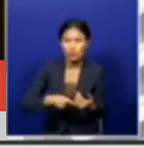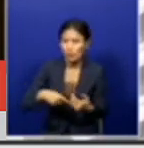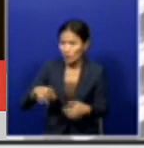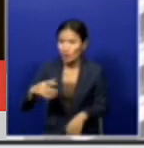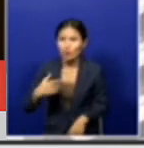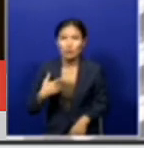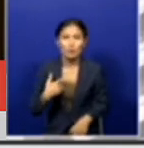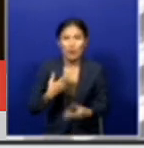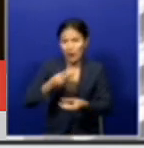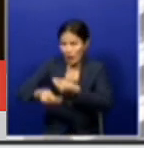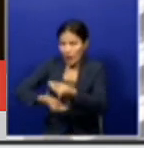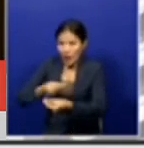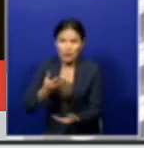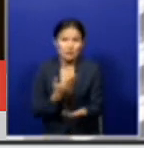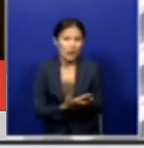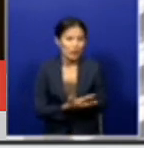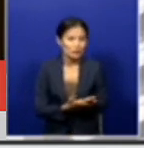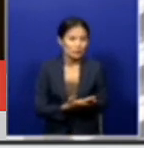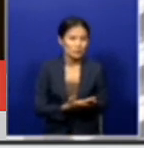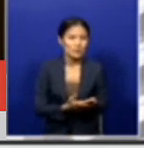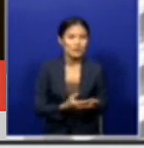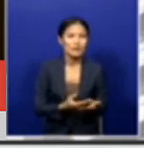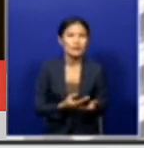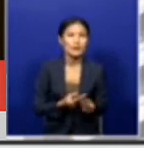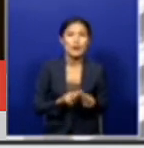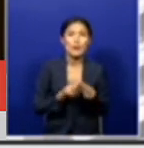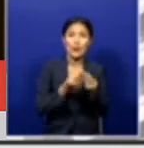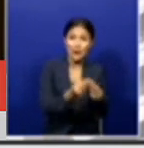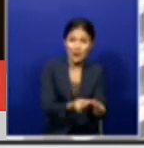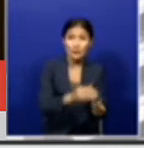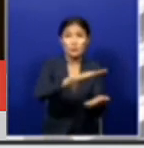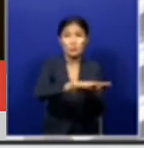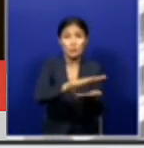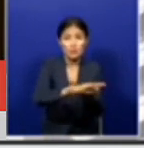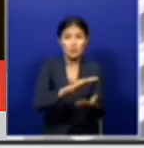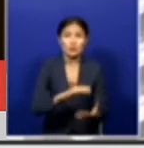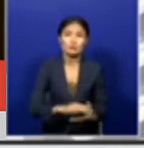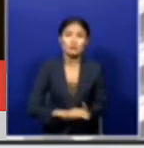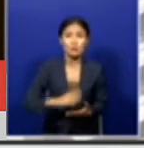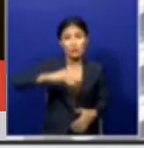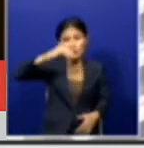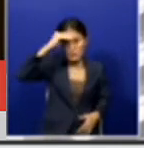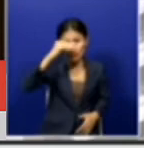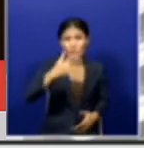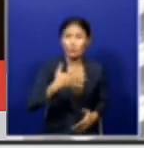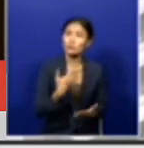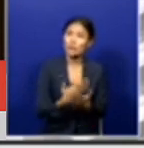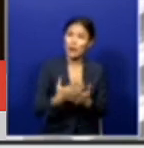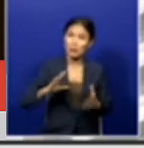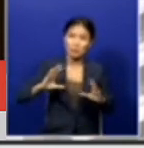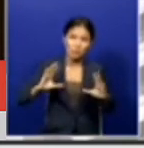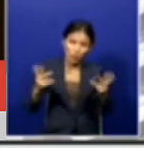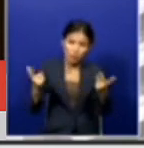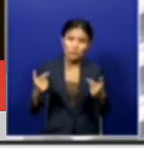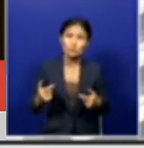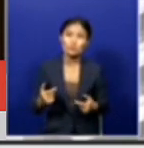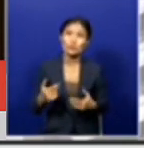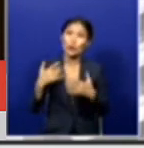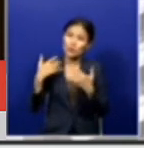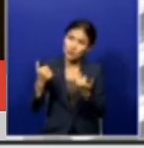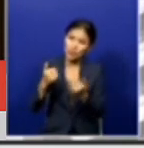ทอมลูกผมจำได้มาจนทุกวันนี้บัดนี้เวลาผ่านมา6